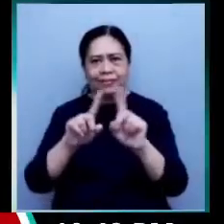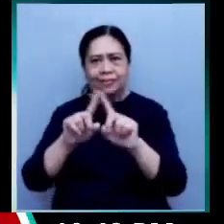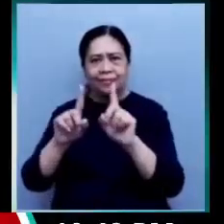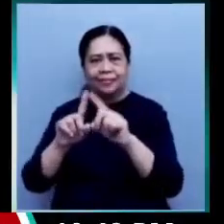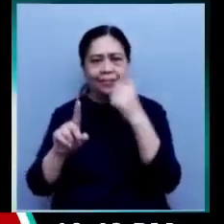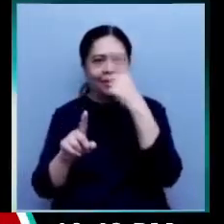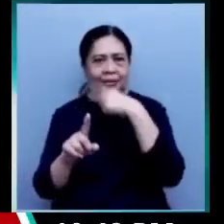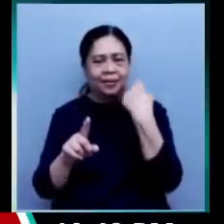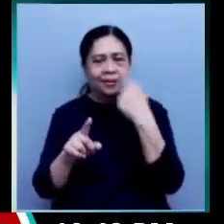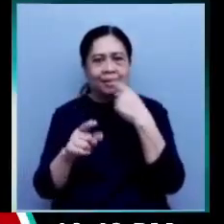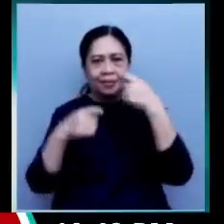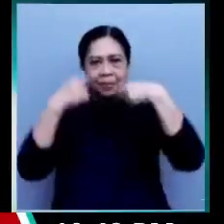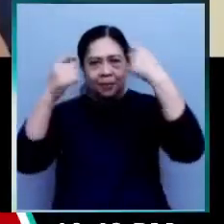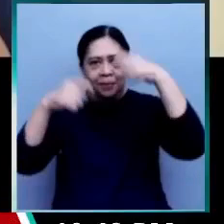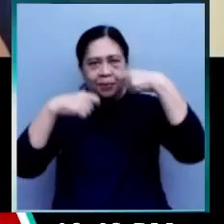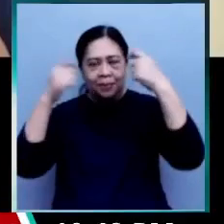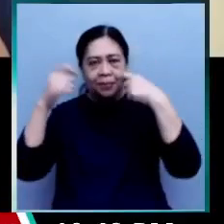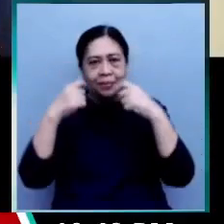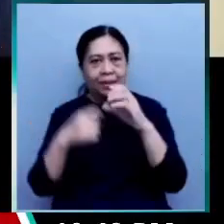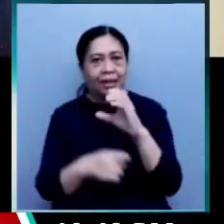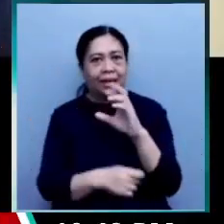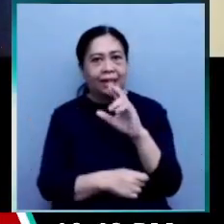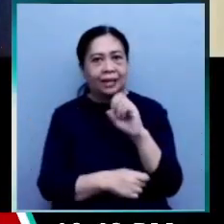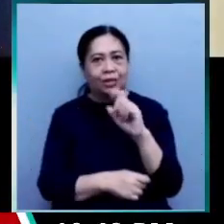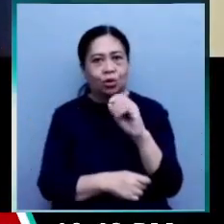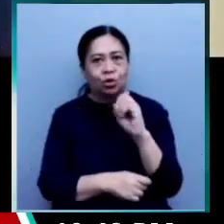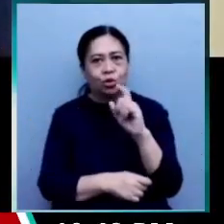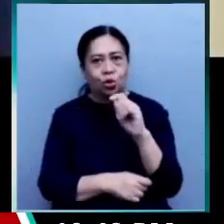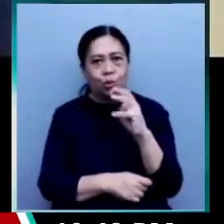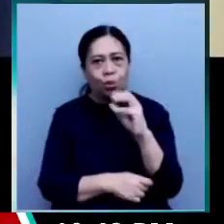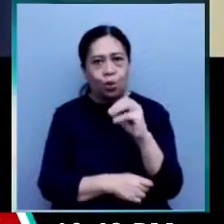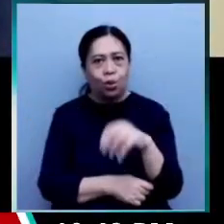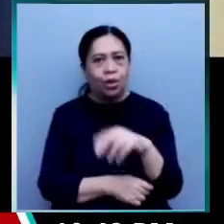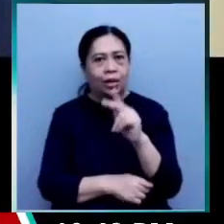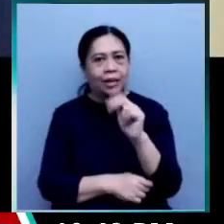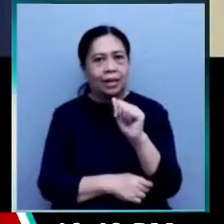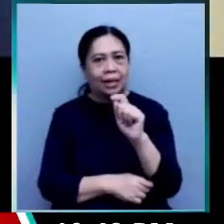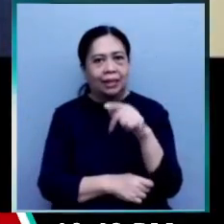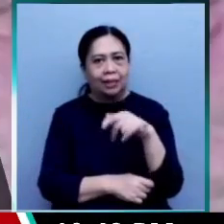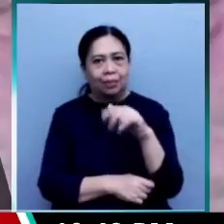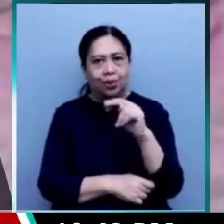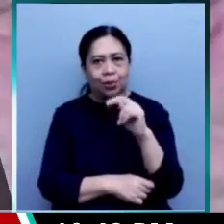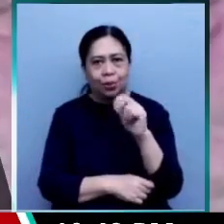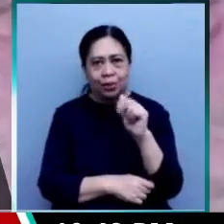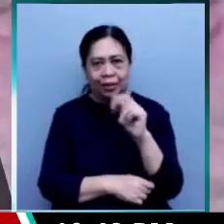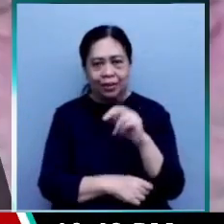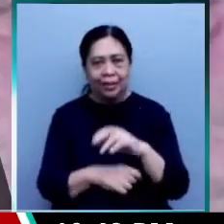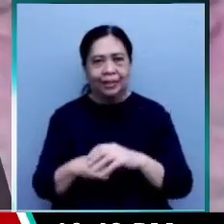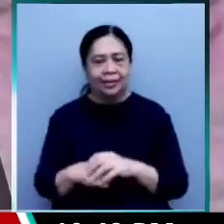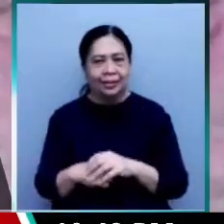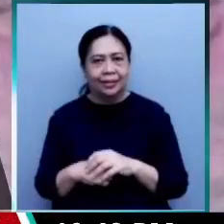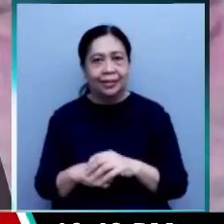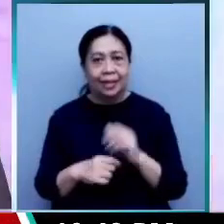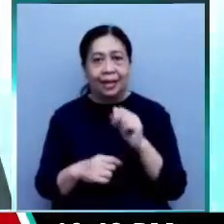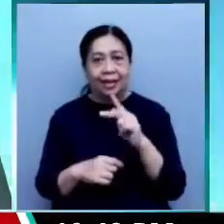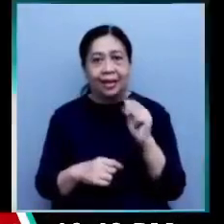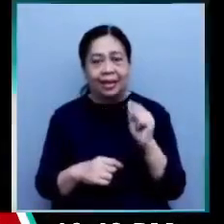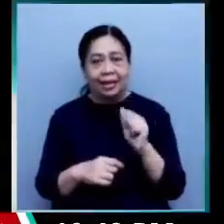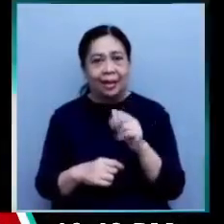ni Crisostomo Katipunan Jr. o mas kilala bilang Christine Kerr Anderson, aka Mama